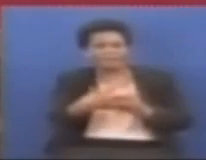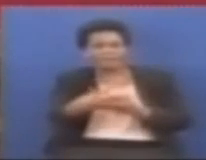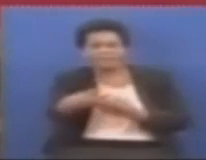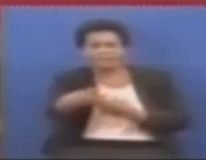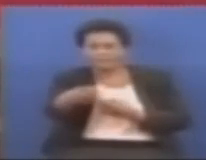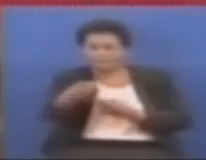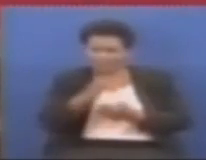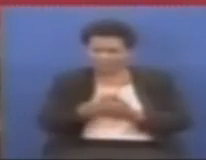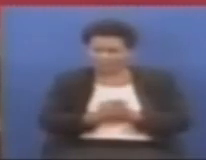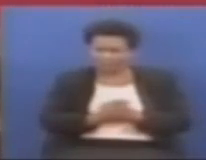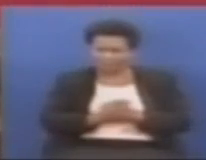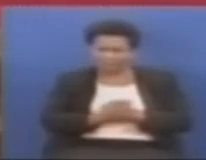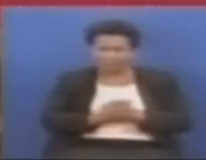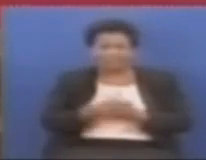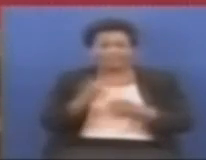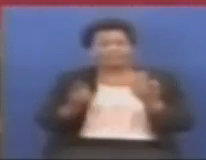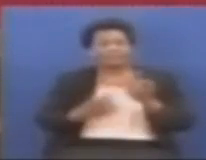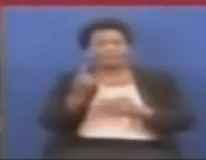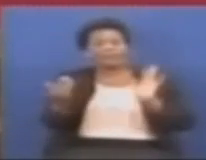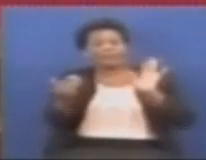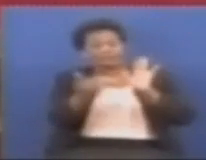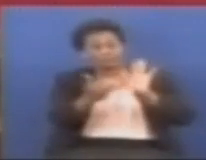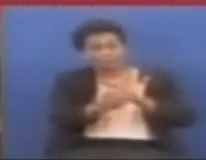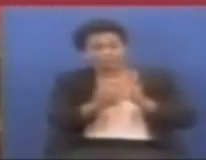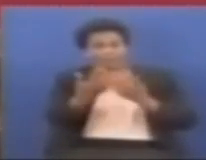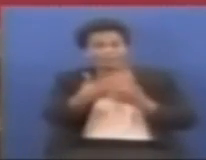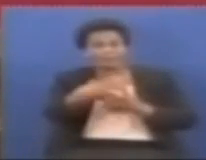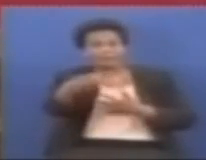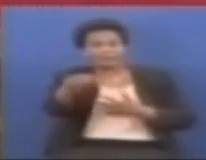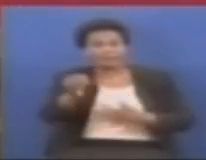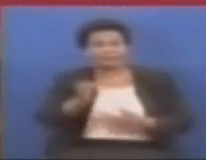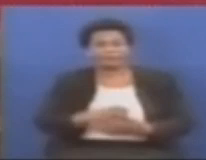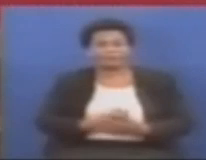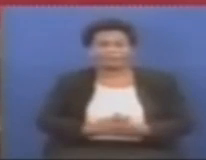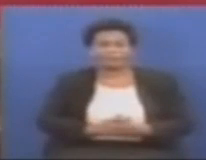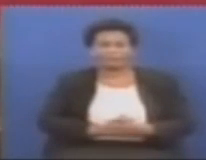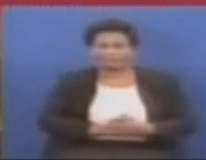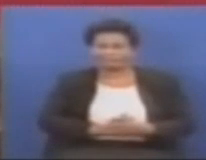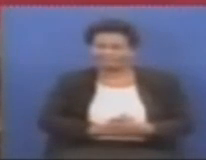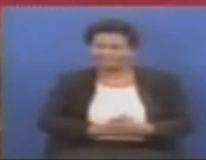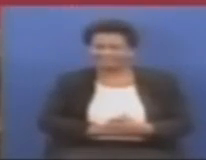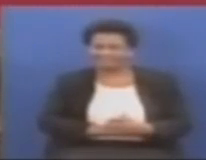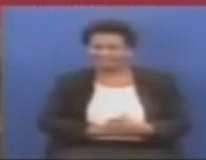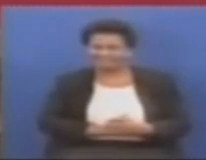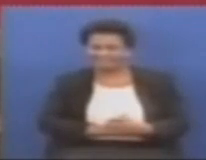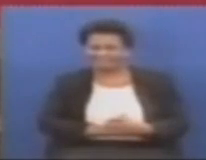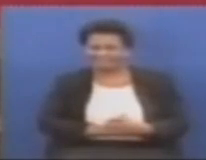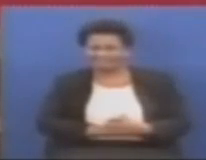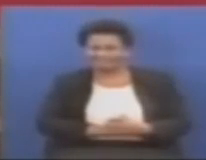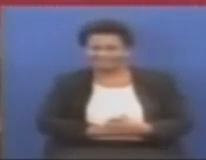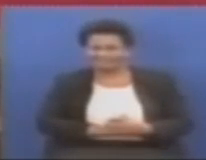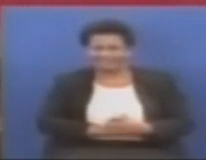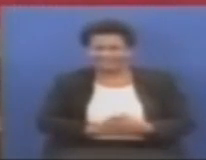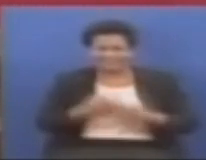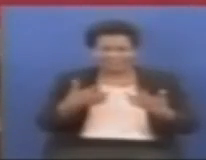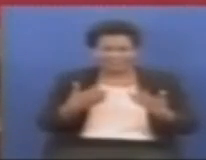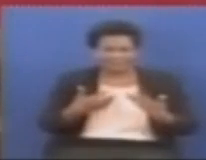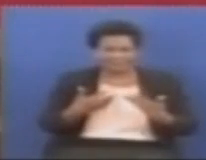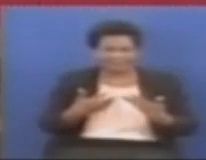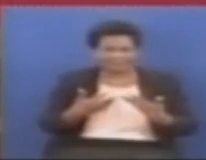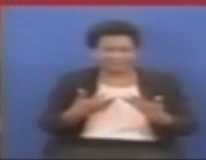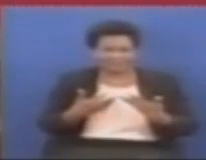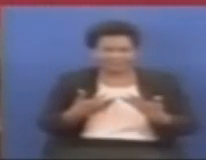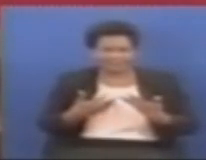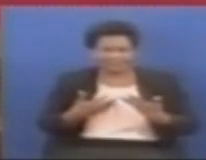zisizokuwa halali kwa ajili ya kulinda rasilimali za taifa letu. Asante, tunaendelea na katiba